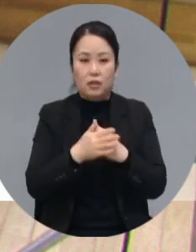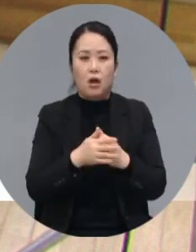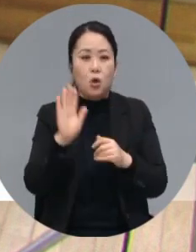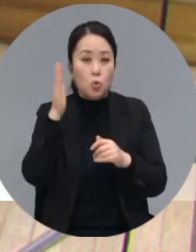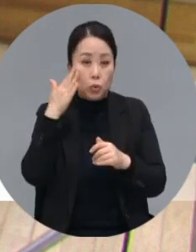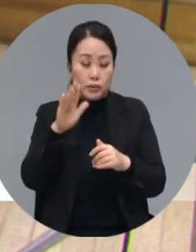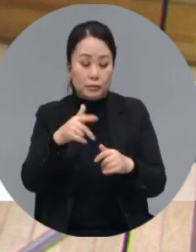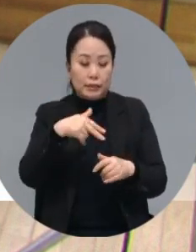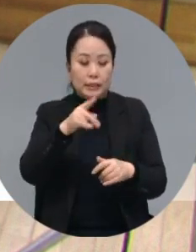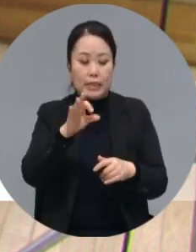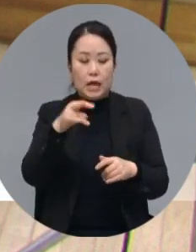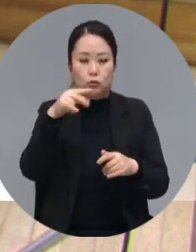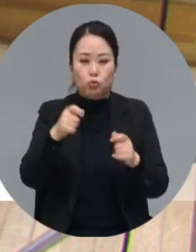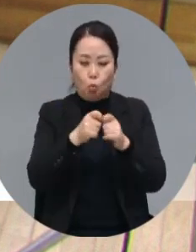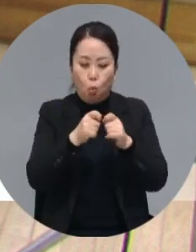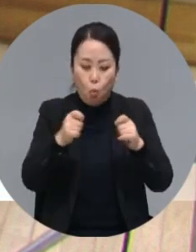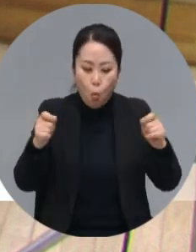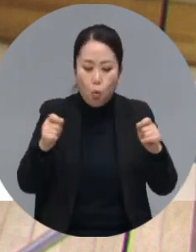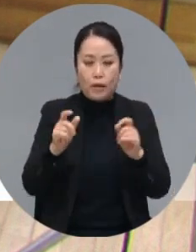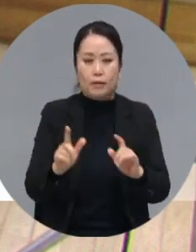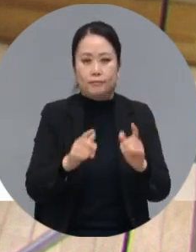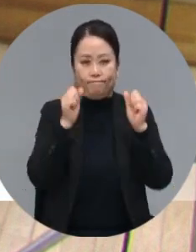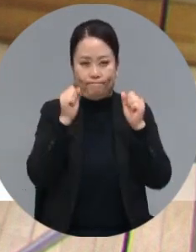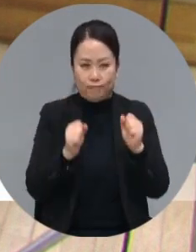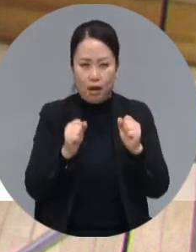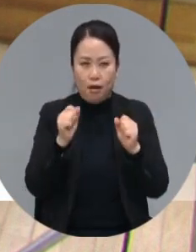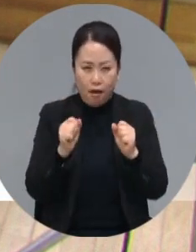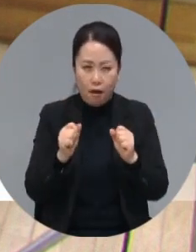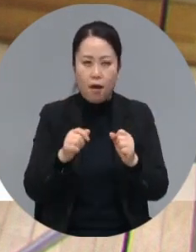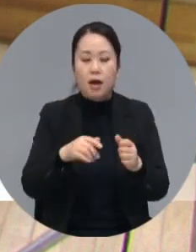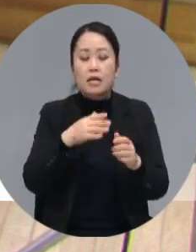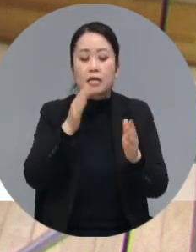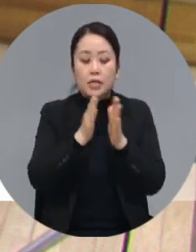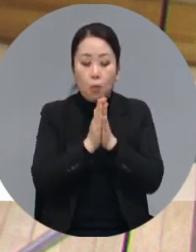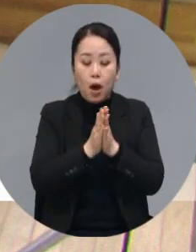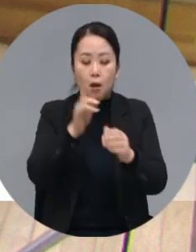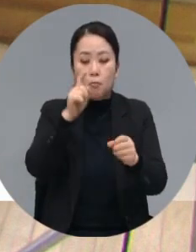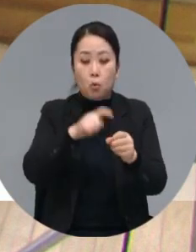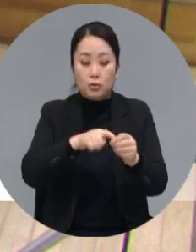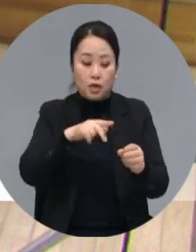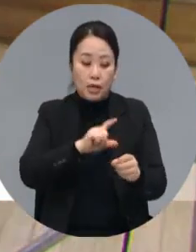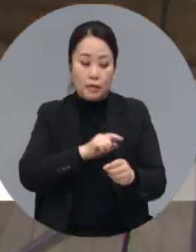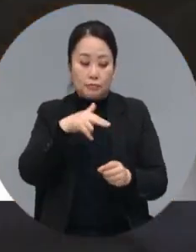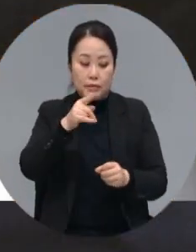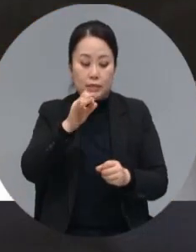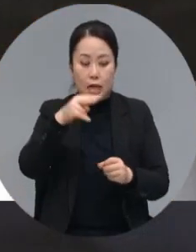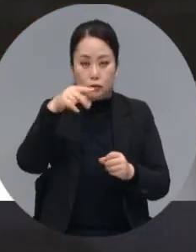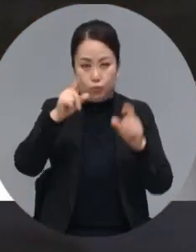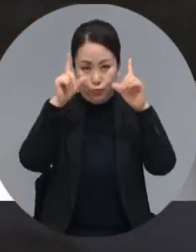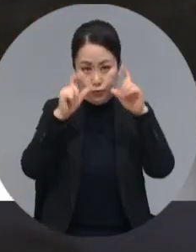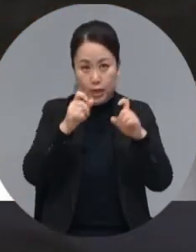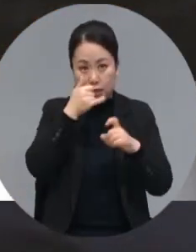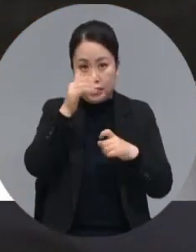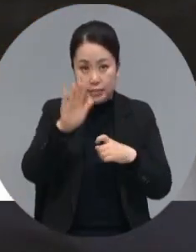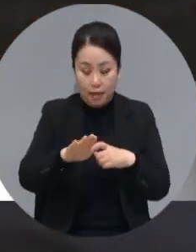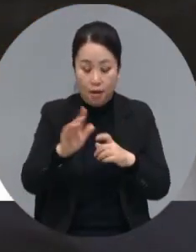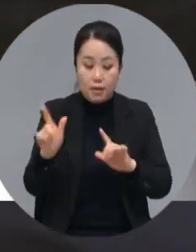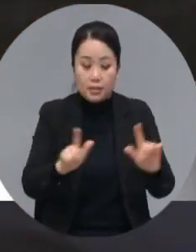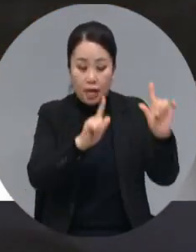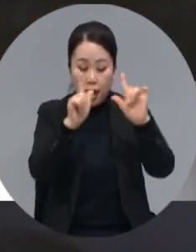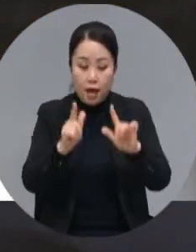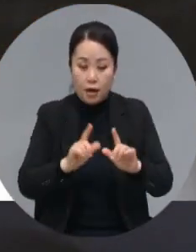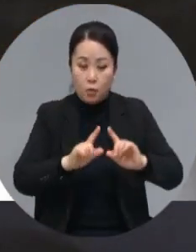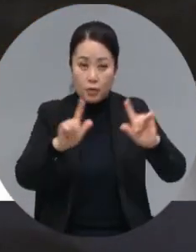요즘은 장수를 기원한다 이런 뜻에서 장수사진이라고 하는데요. 살아온 날을 되돌아보면서 하루라도 더 젊고